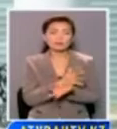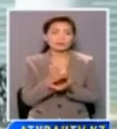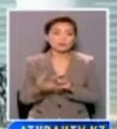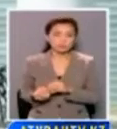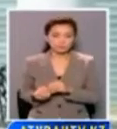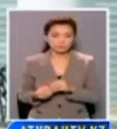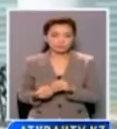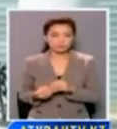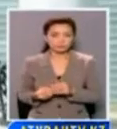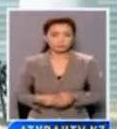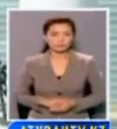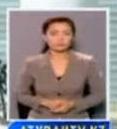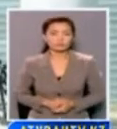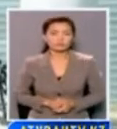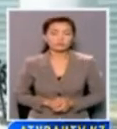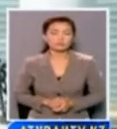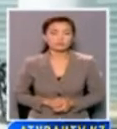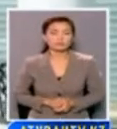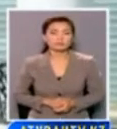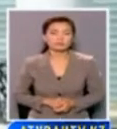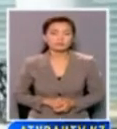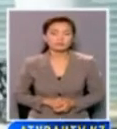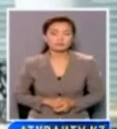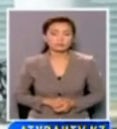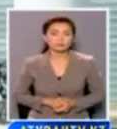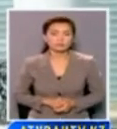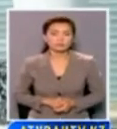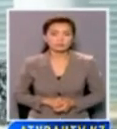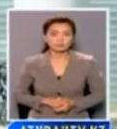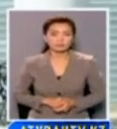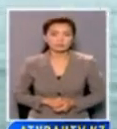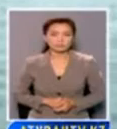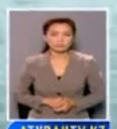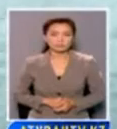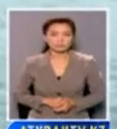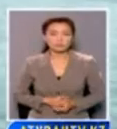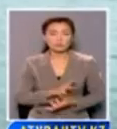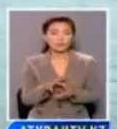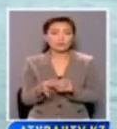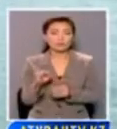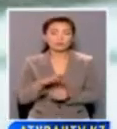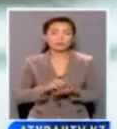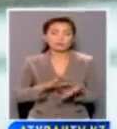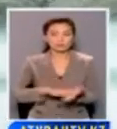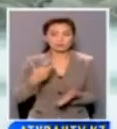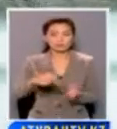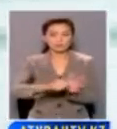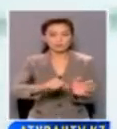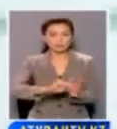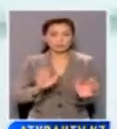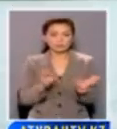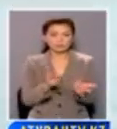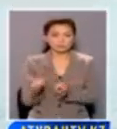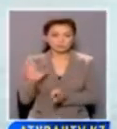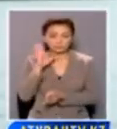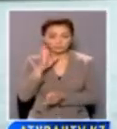Дальше не оставлять без присмотра детей. В целом в этом году зарегистрировано 26 несчастных